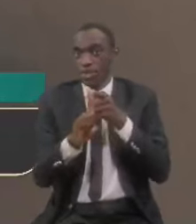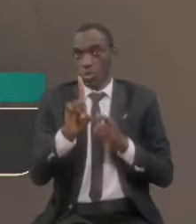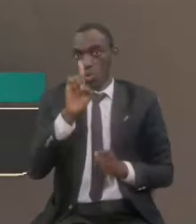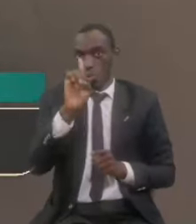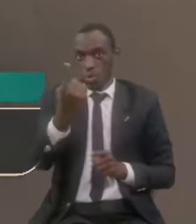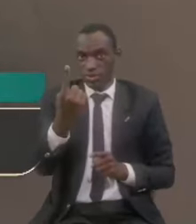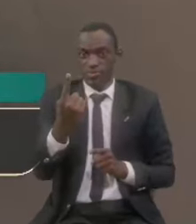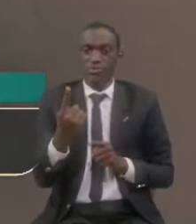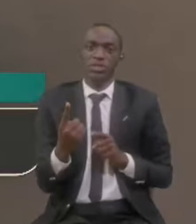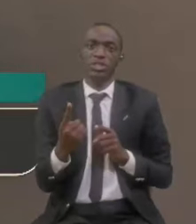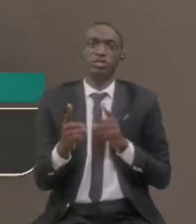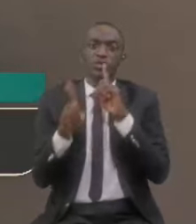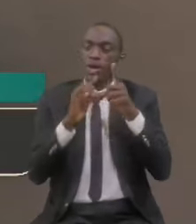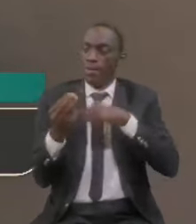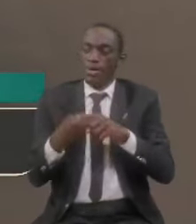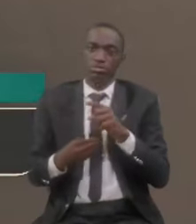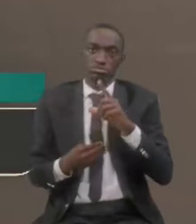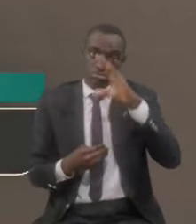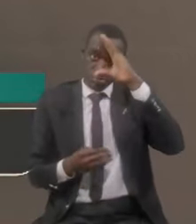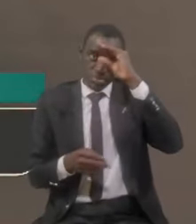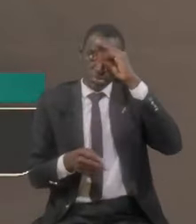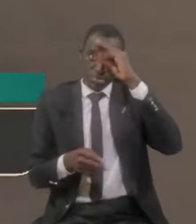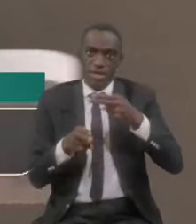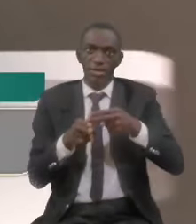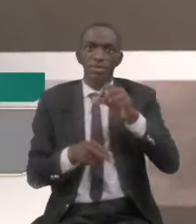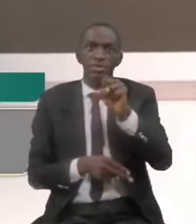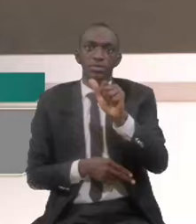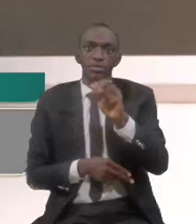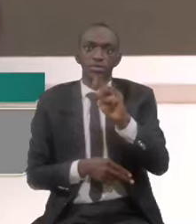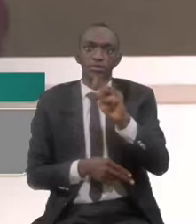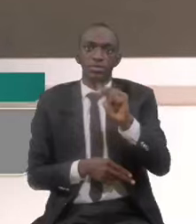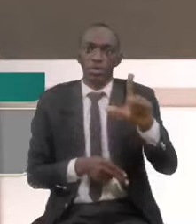Premier point, Samuel, la préparation.